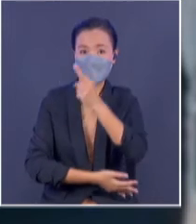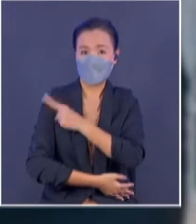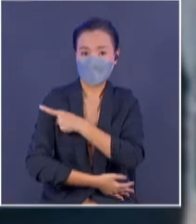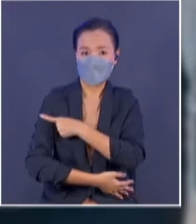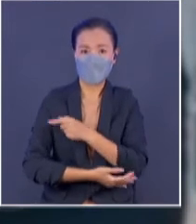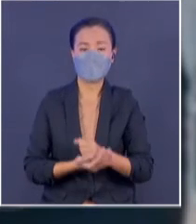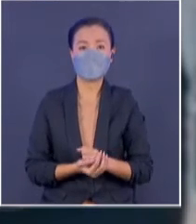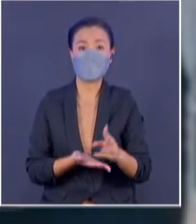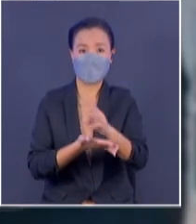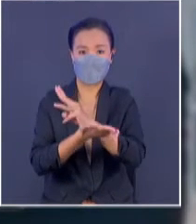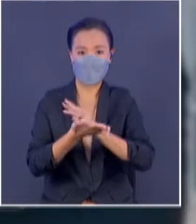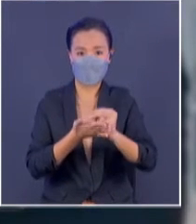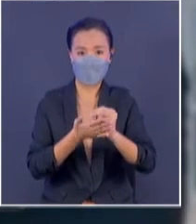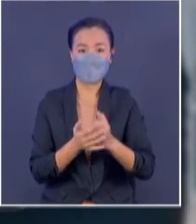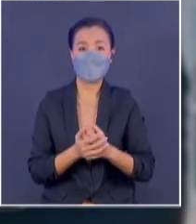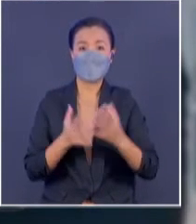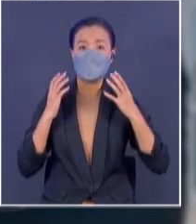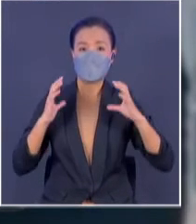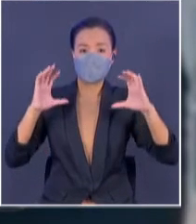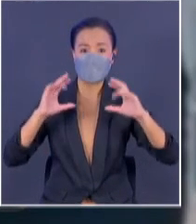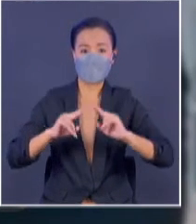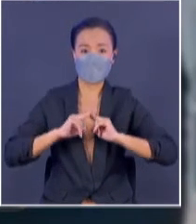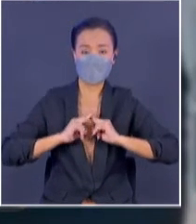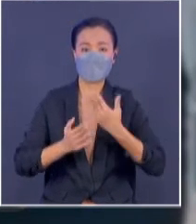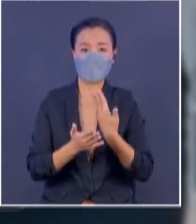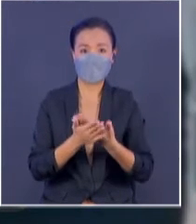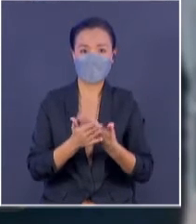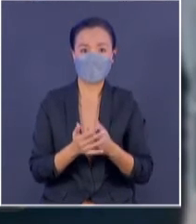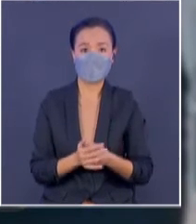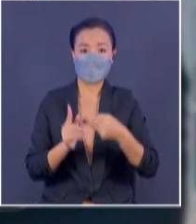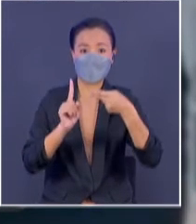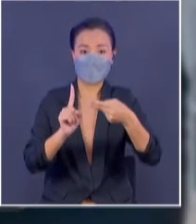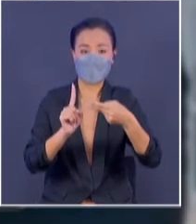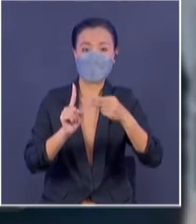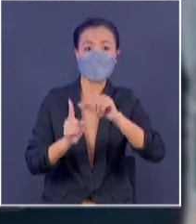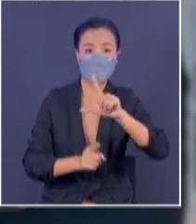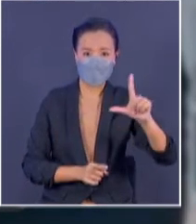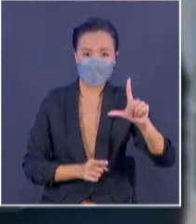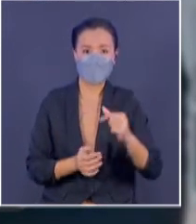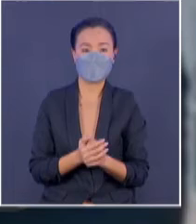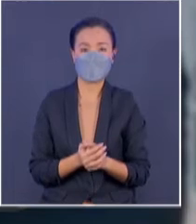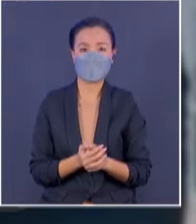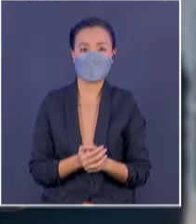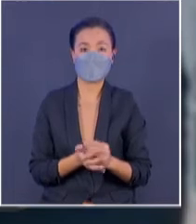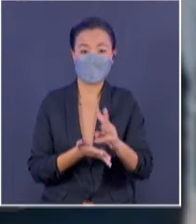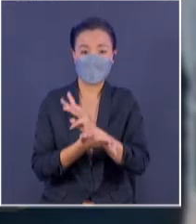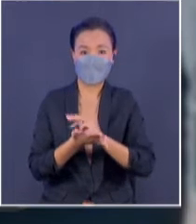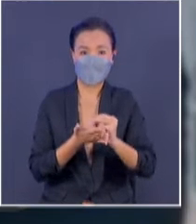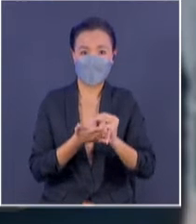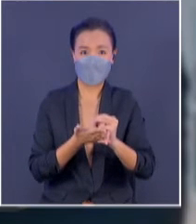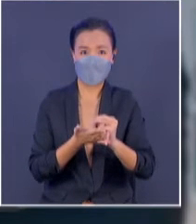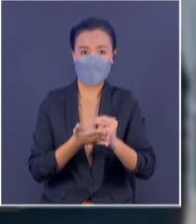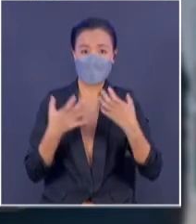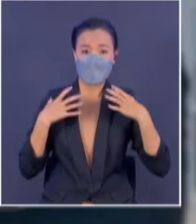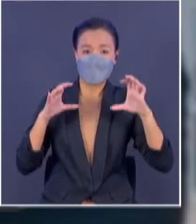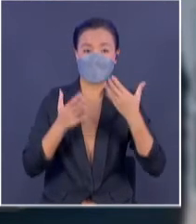ถาบันอุดมศึกษาทั้งภาครัฐและเอกชนกรอบวงเงินอยู่ที่ 10,000 ล้านบาทสถาบันอุดมศึกษาของรัฐจะได้รับส่ว